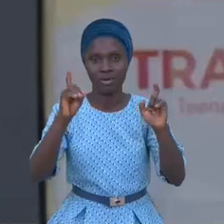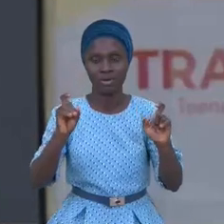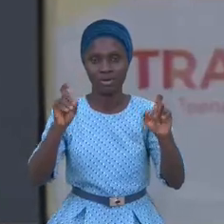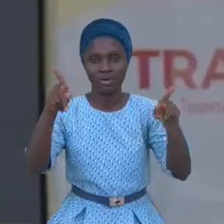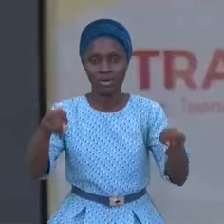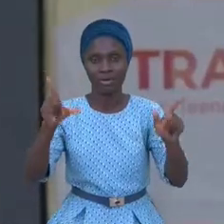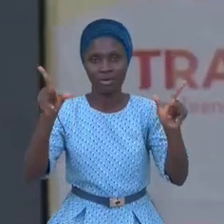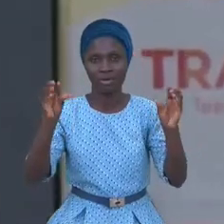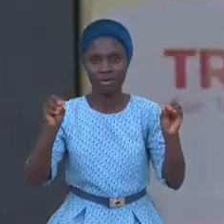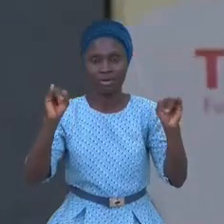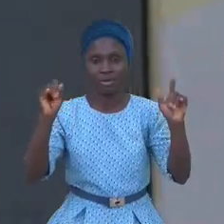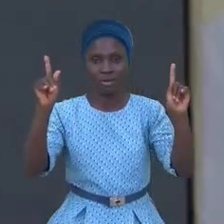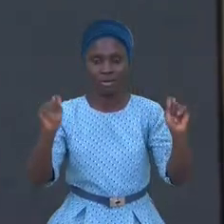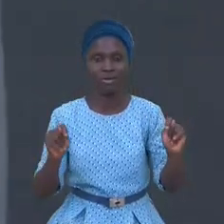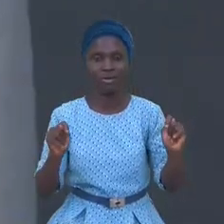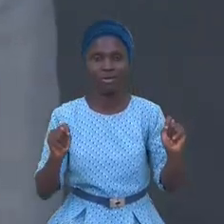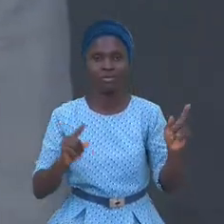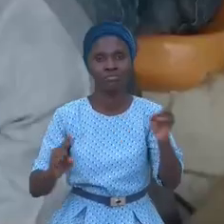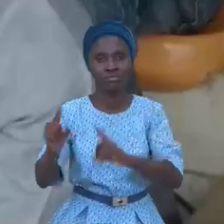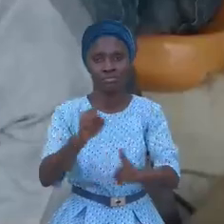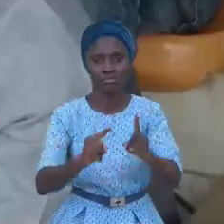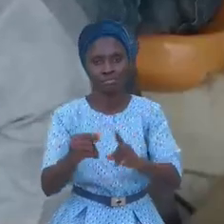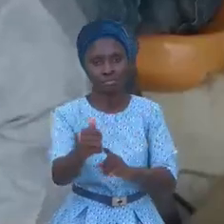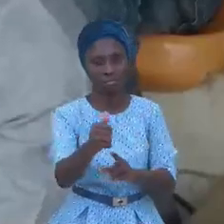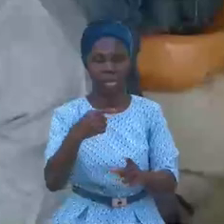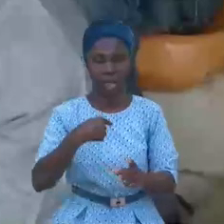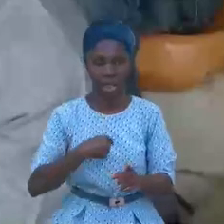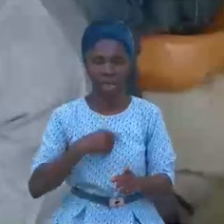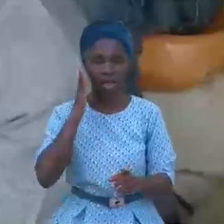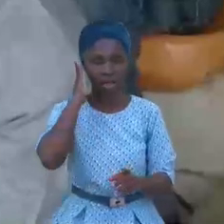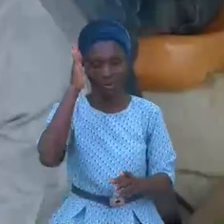Excellent. Je vais exceller.